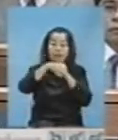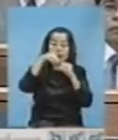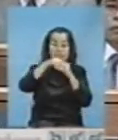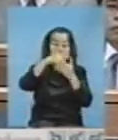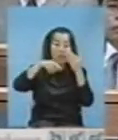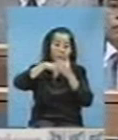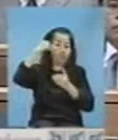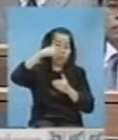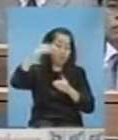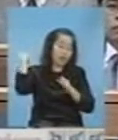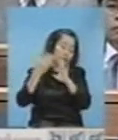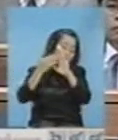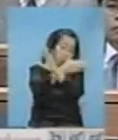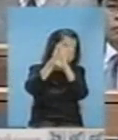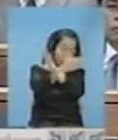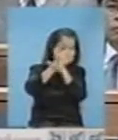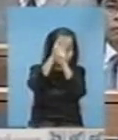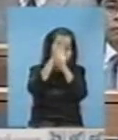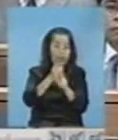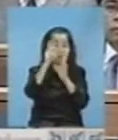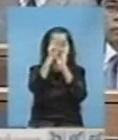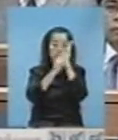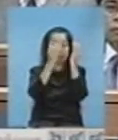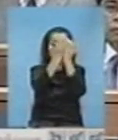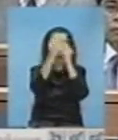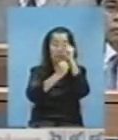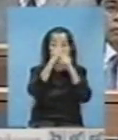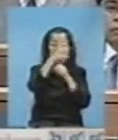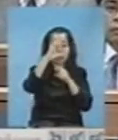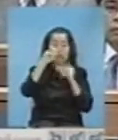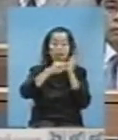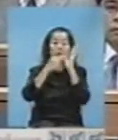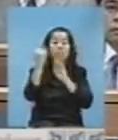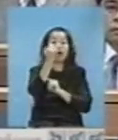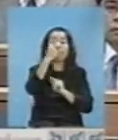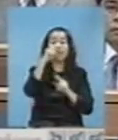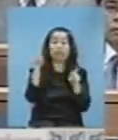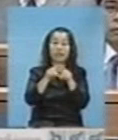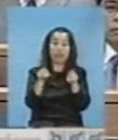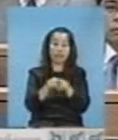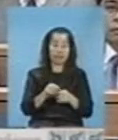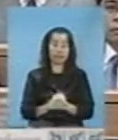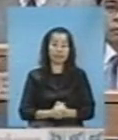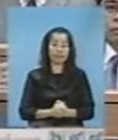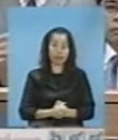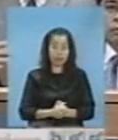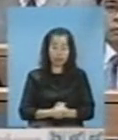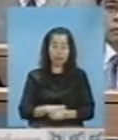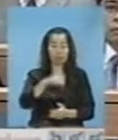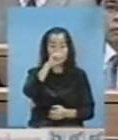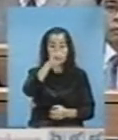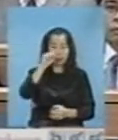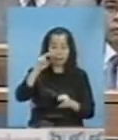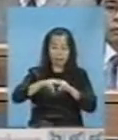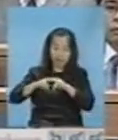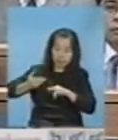กครั้งที่ผ่านมาภายใต้รัฐธรรมนูญนี้ก็ต้องเป็นการเลือกตั้งพิษสมาชิกสภาผู้แทนราษฎรที่นั่